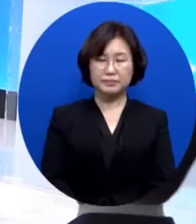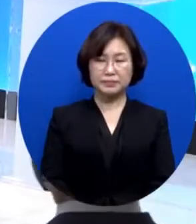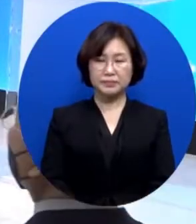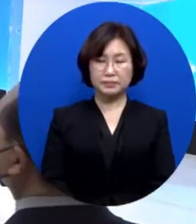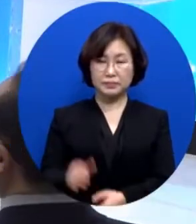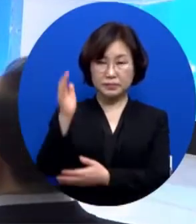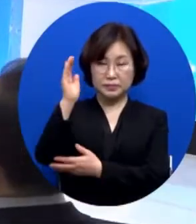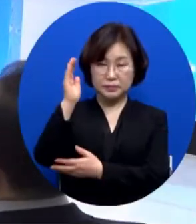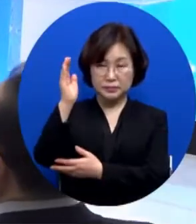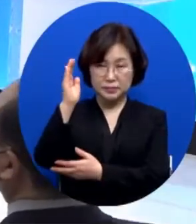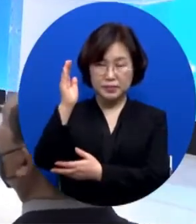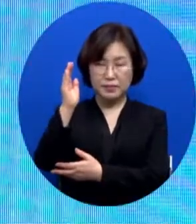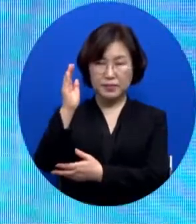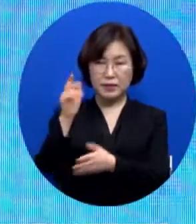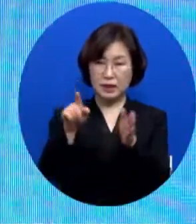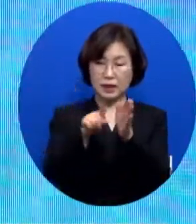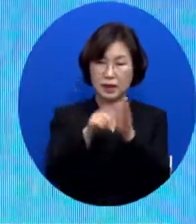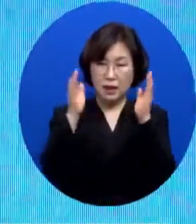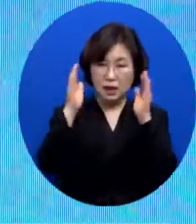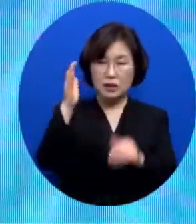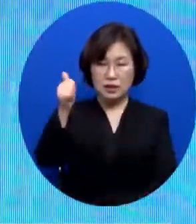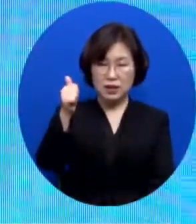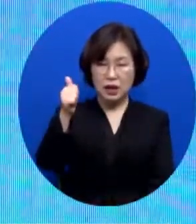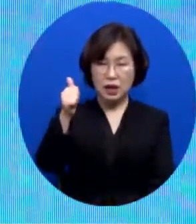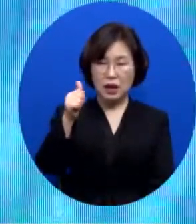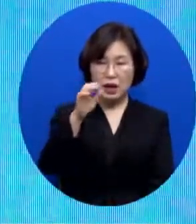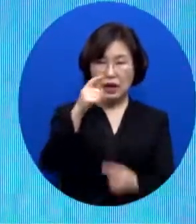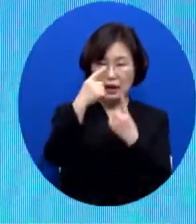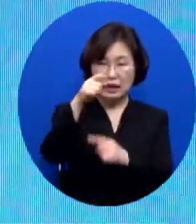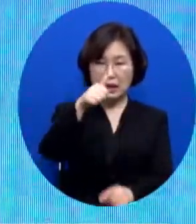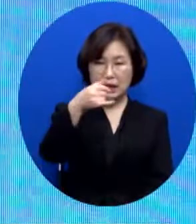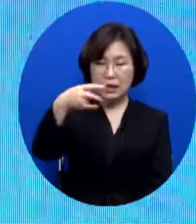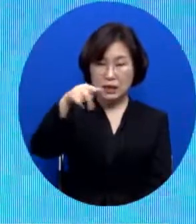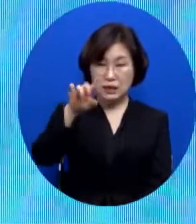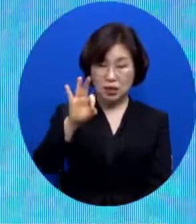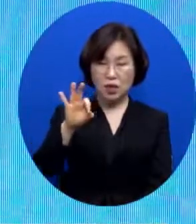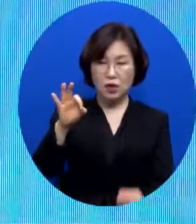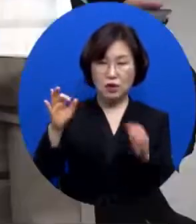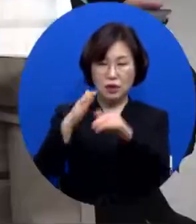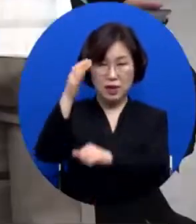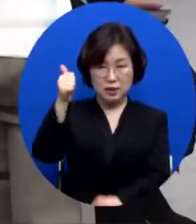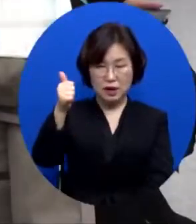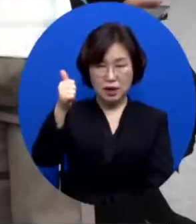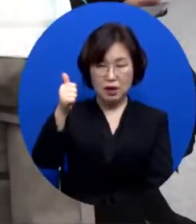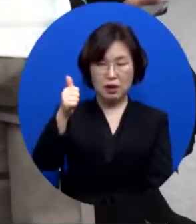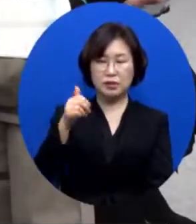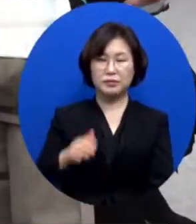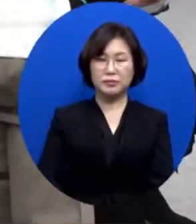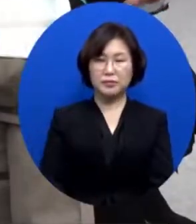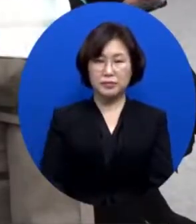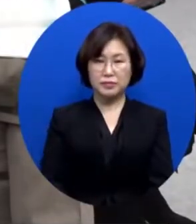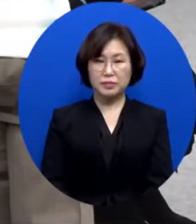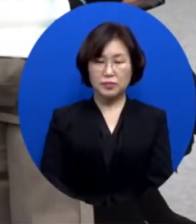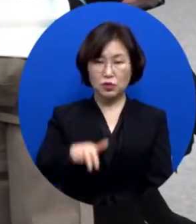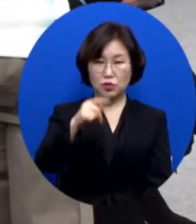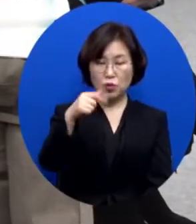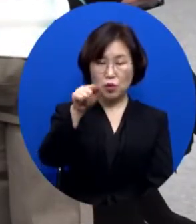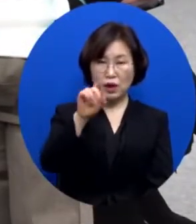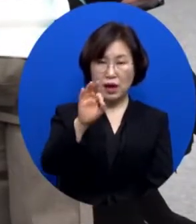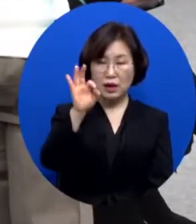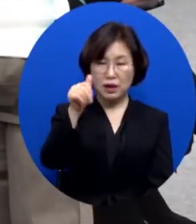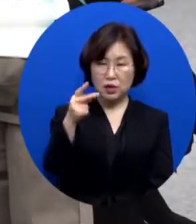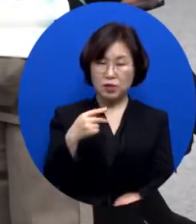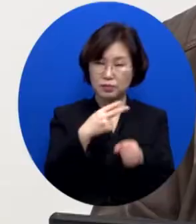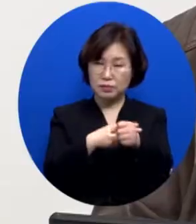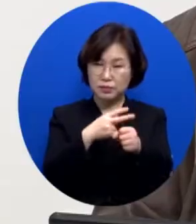포럽 은 새해 된 신학 아카데미 원작인 총신대 2의 성 교수가 좌장을 맡아 오려 신학대 조광현 총신대